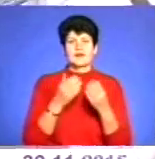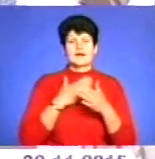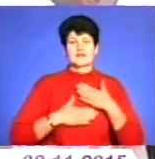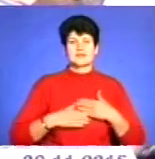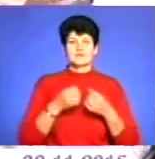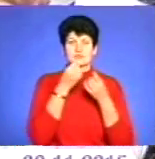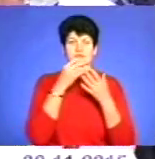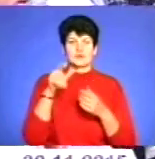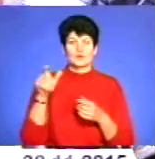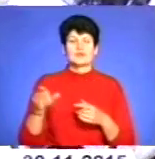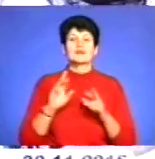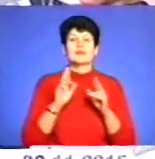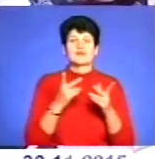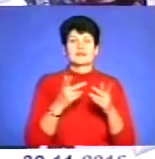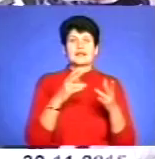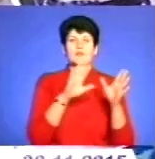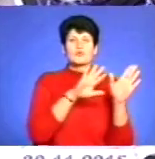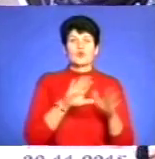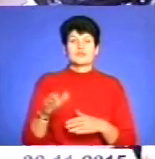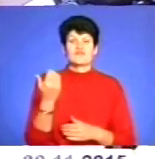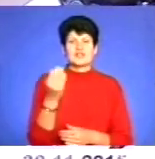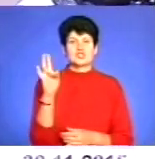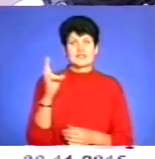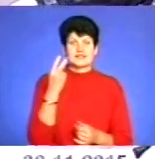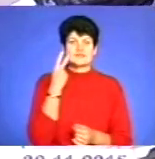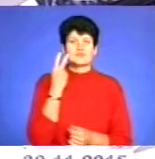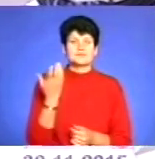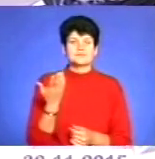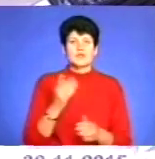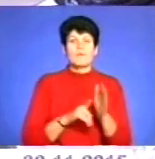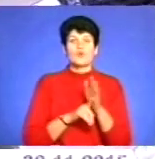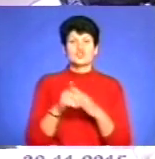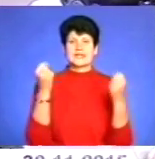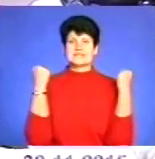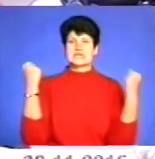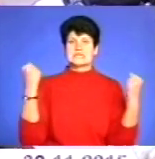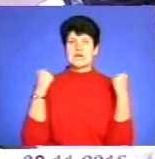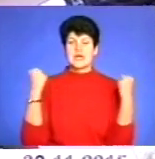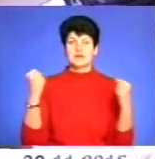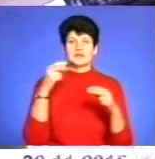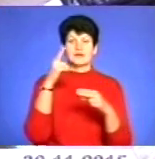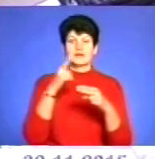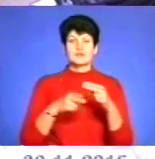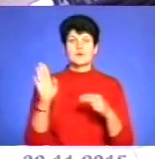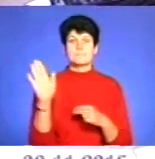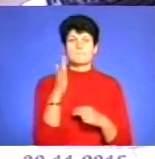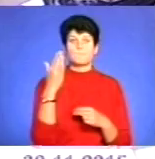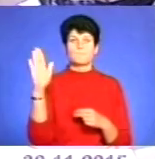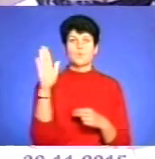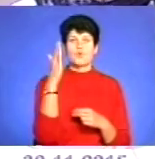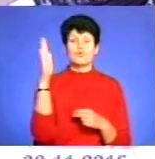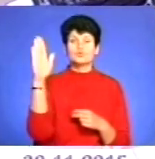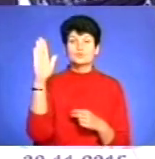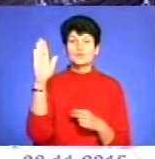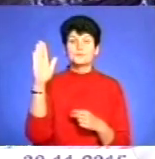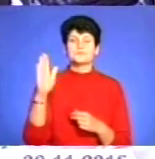Як зазвичай минає ваша неділя? Починається, проходить? Починається з зарядки, кінчається прогулкою. А між